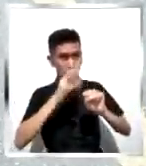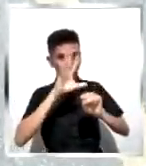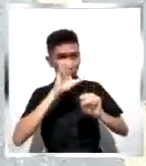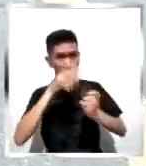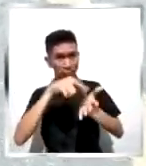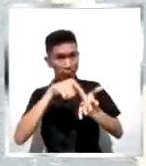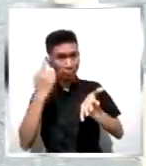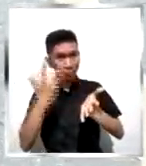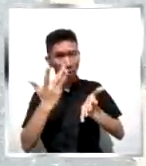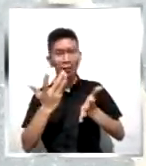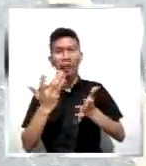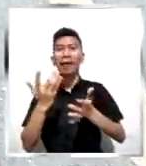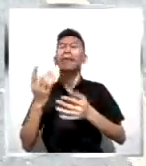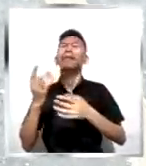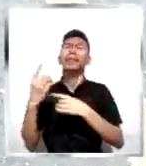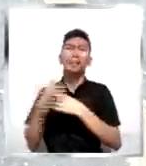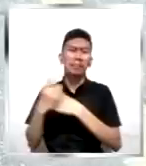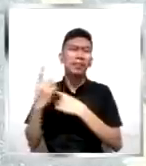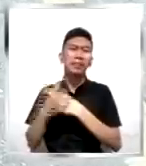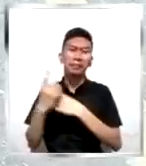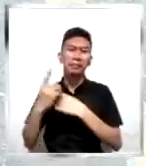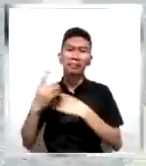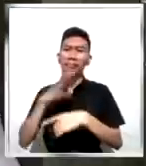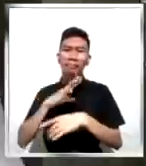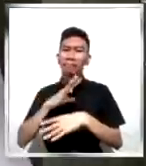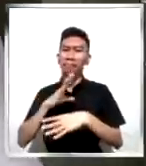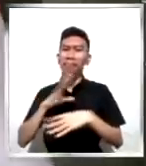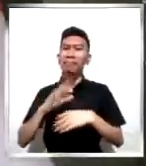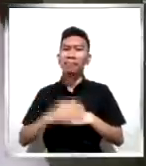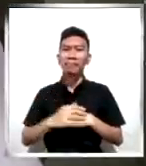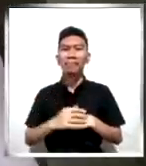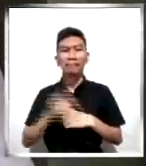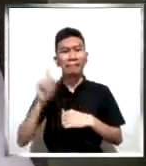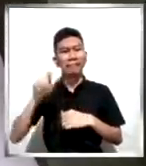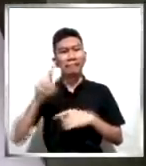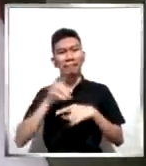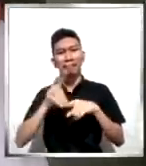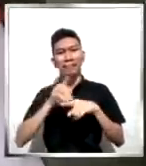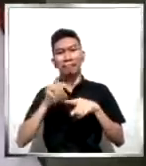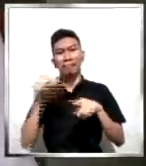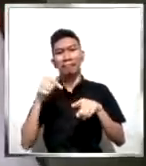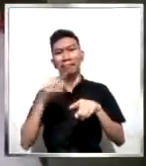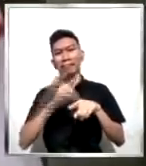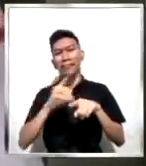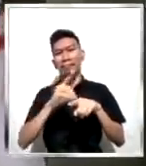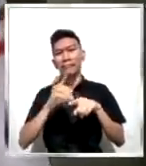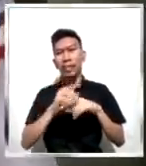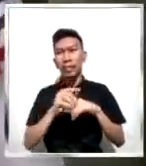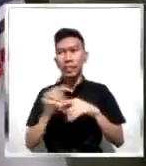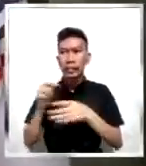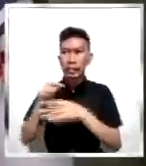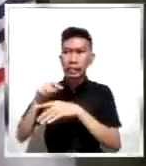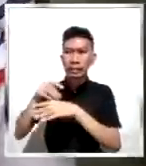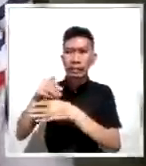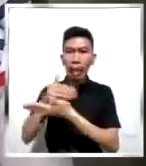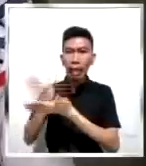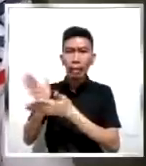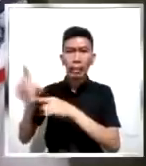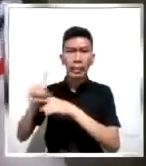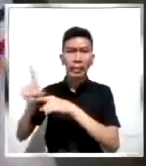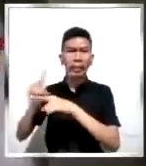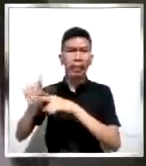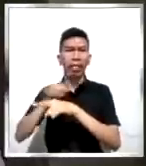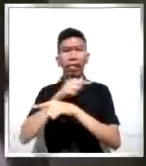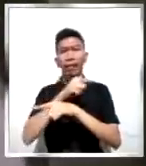disiplina. Kaya magsumanan. Disiplina ang kailangan. Yung iba na didisiplina, pero ibang tao po, hindi po na, na didisiplina.